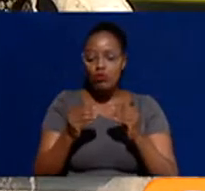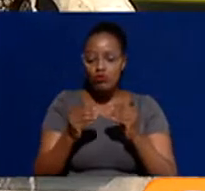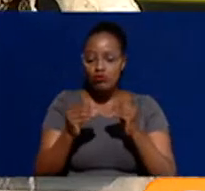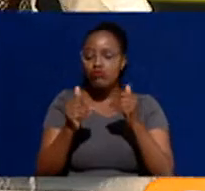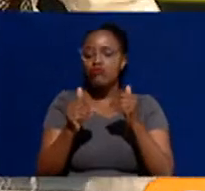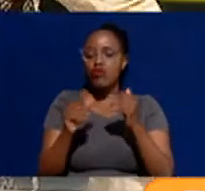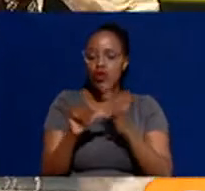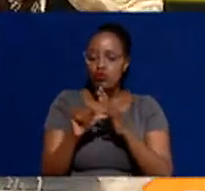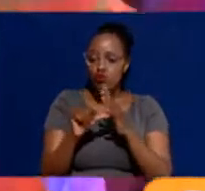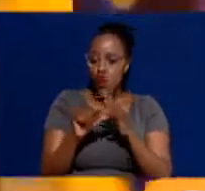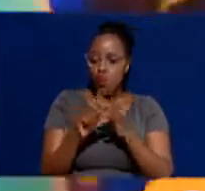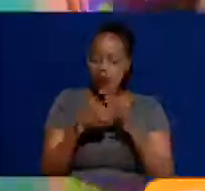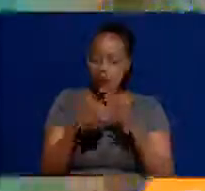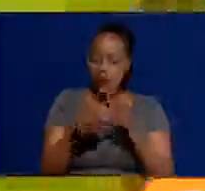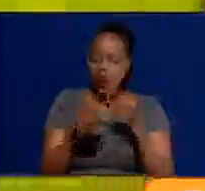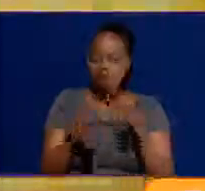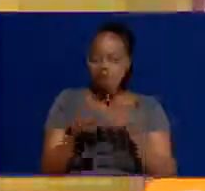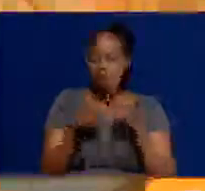majanga.